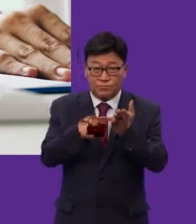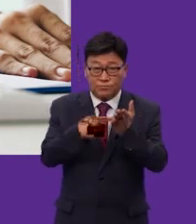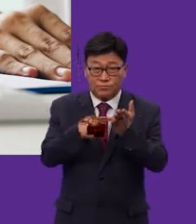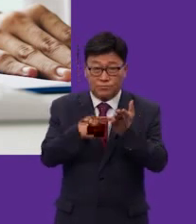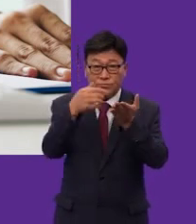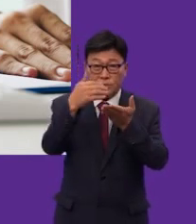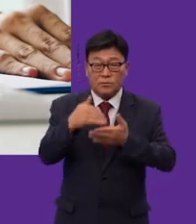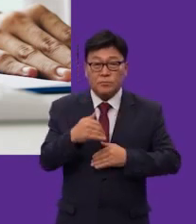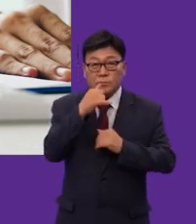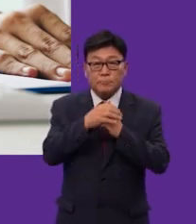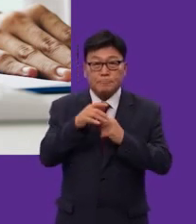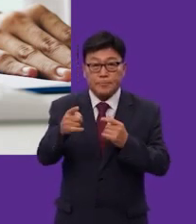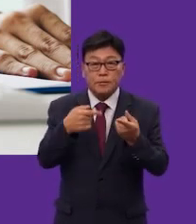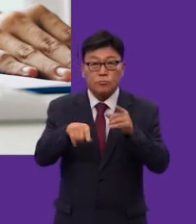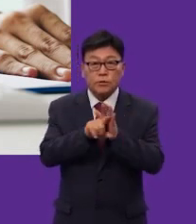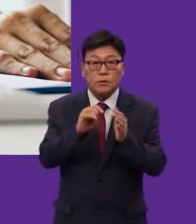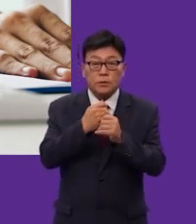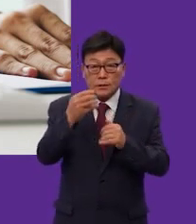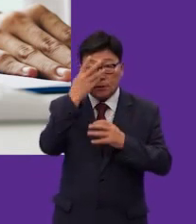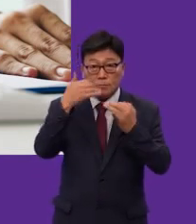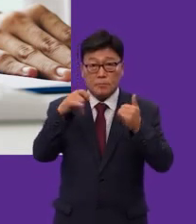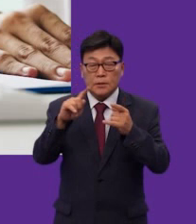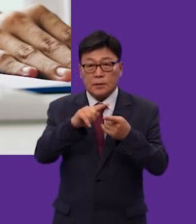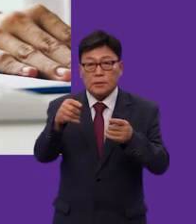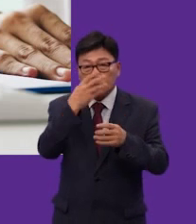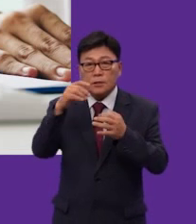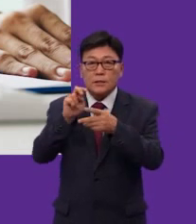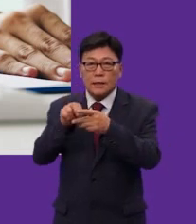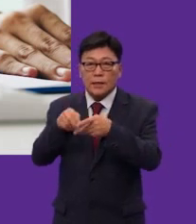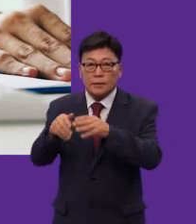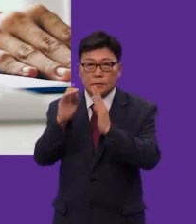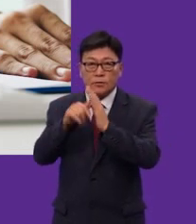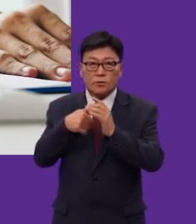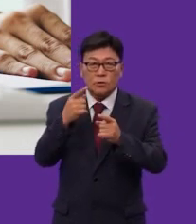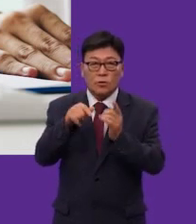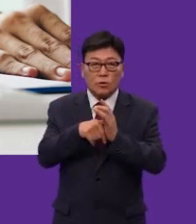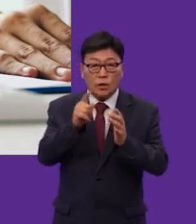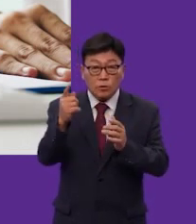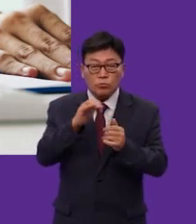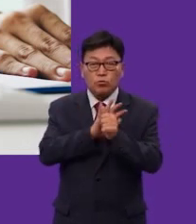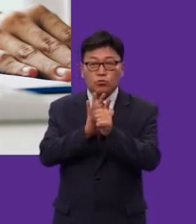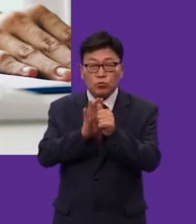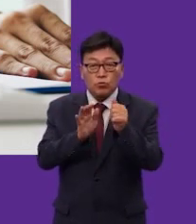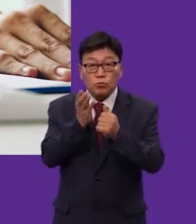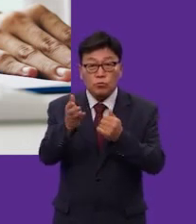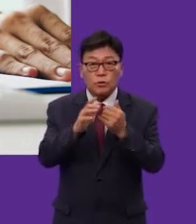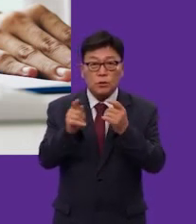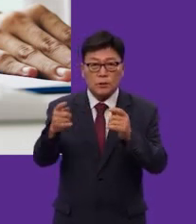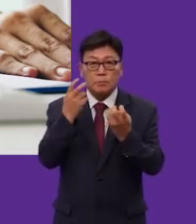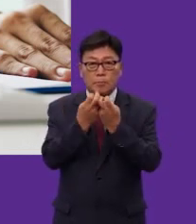주셨습니다. 이를 위해서 청년 주거 상담센터 및 청년 주택 코디네이터 제도를 도입해서